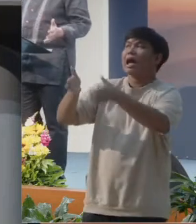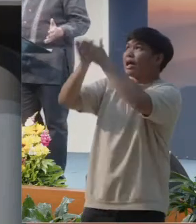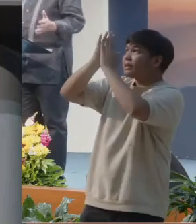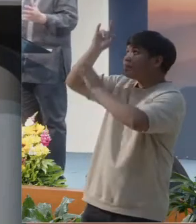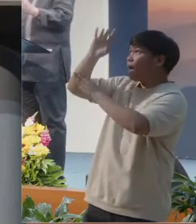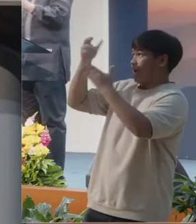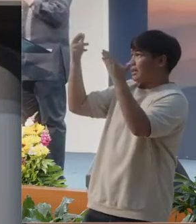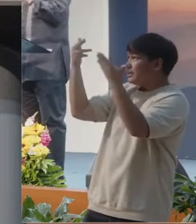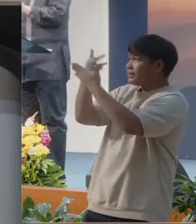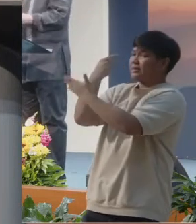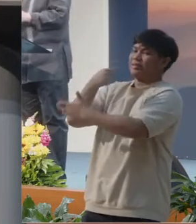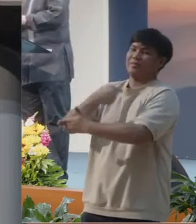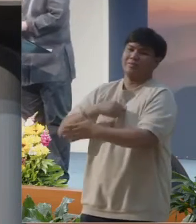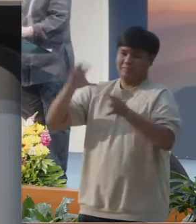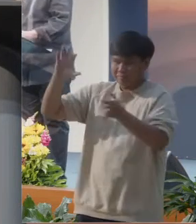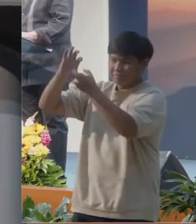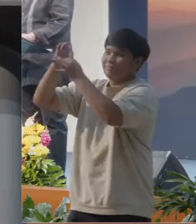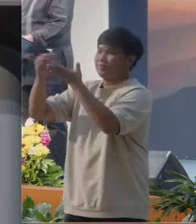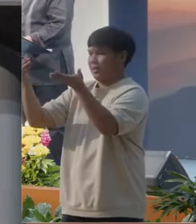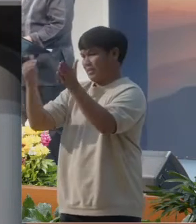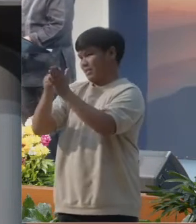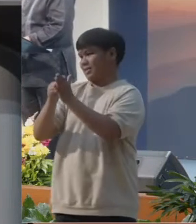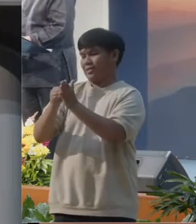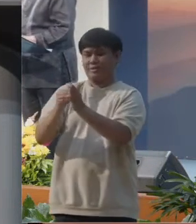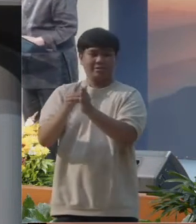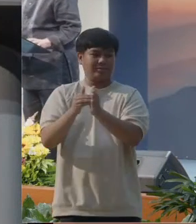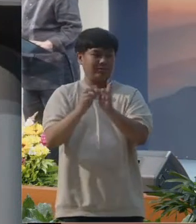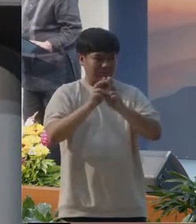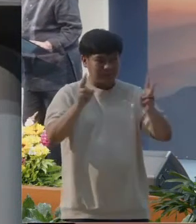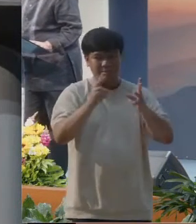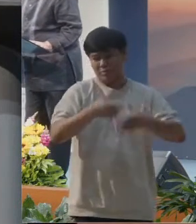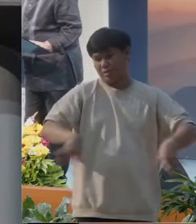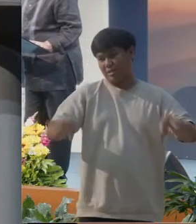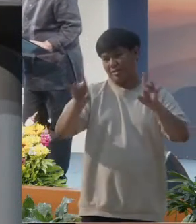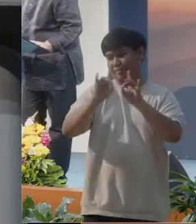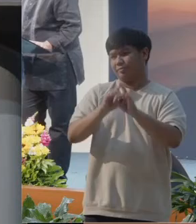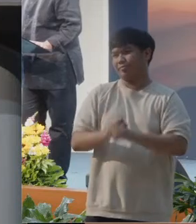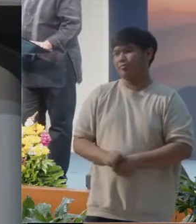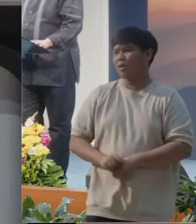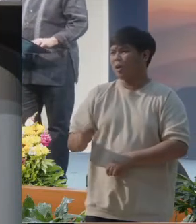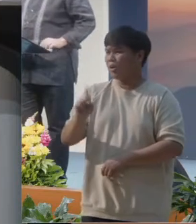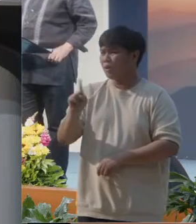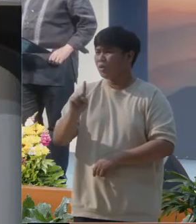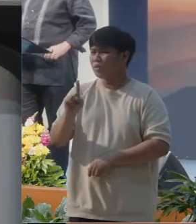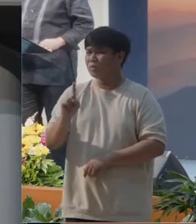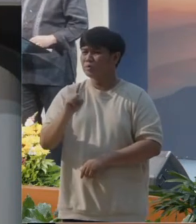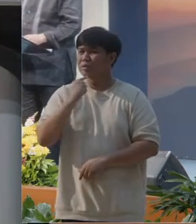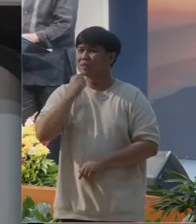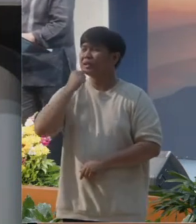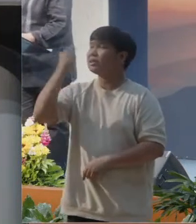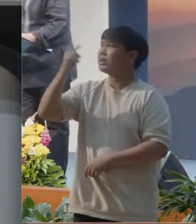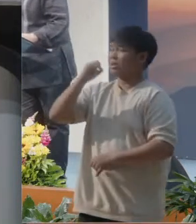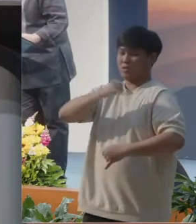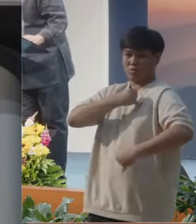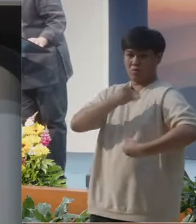po natin yan sa mga talatang 10 hanggang 26. Ano po ang naging tugon ni Josue? Ang tugon po